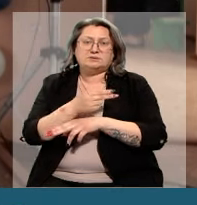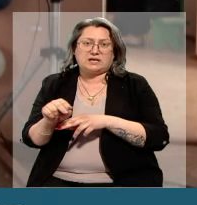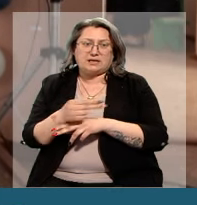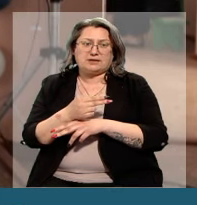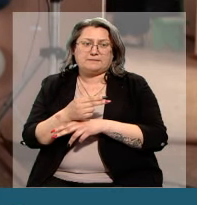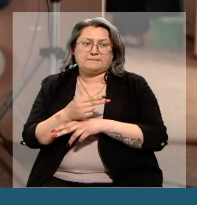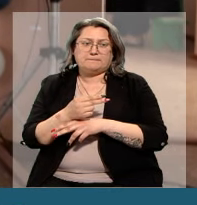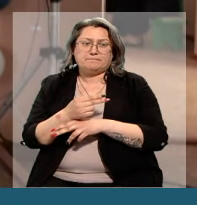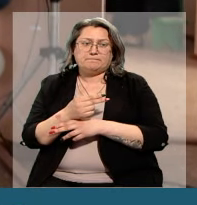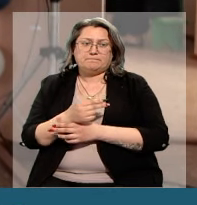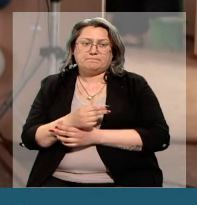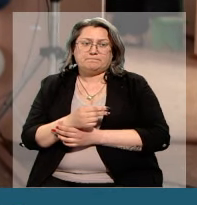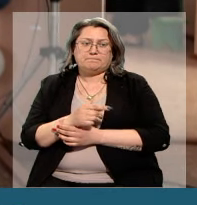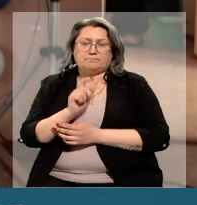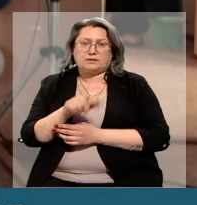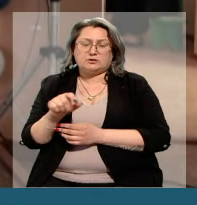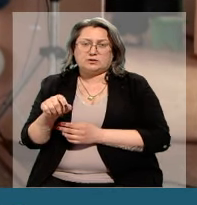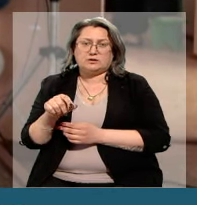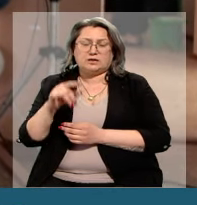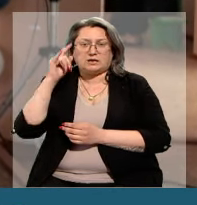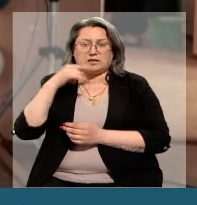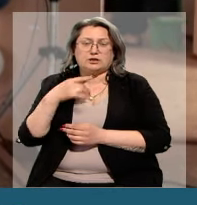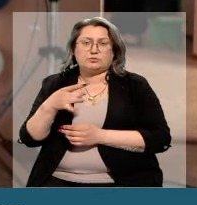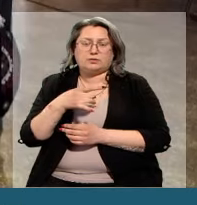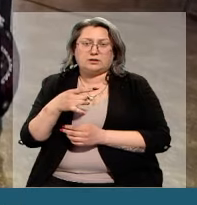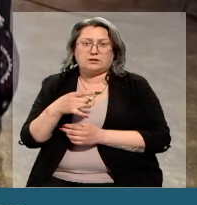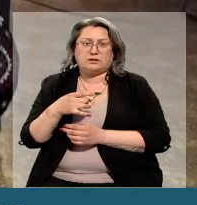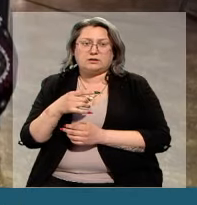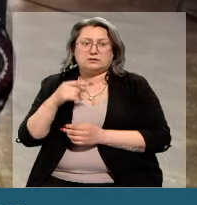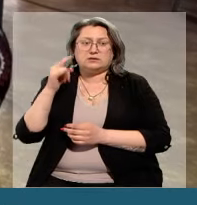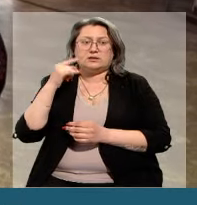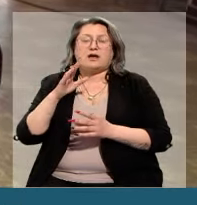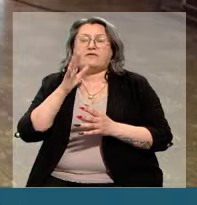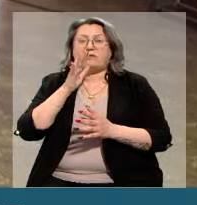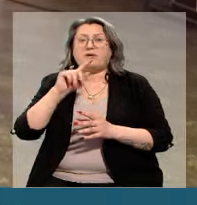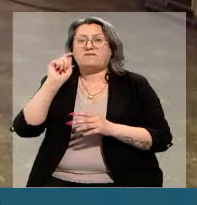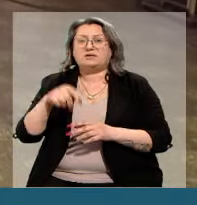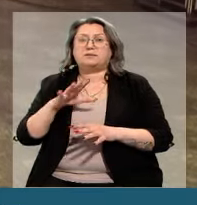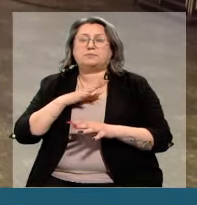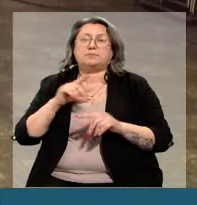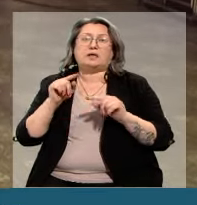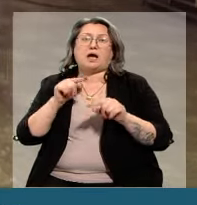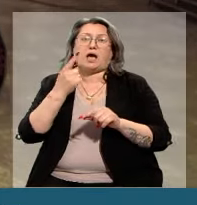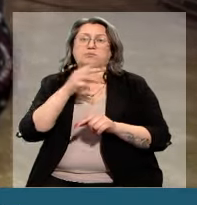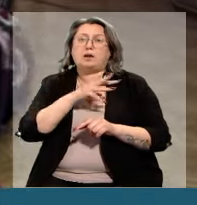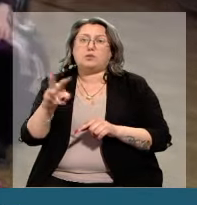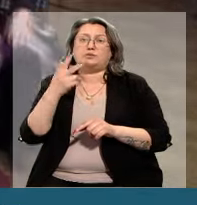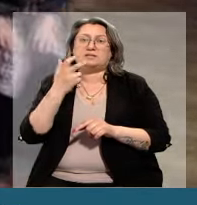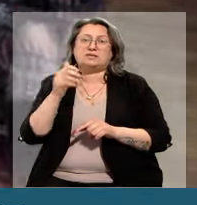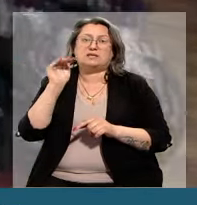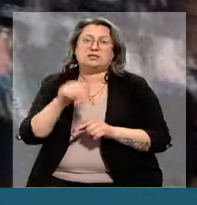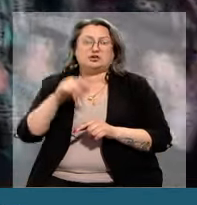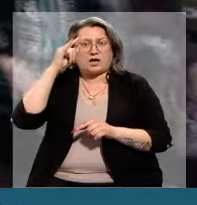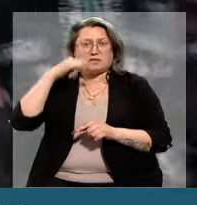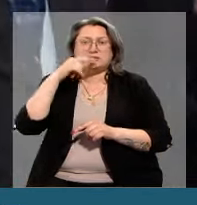воспитания граждан Казахстана, Республики Казахстан. В годы войны на фронт были призваны